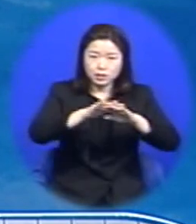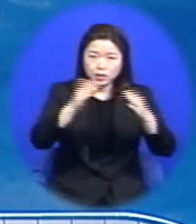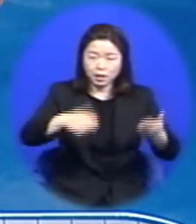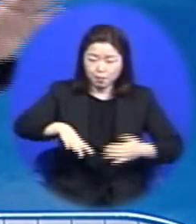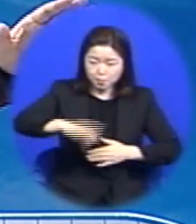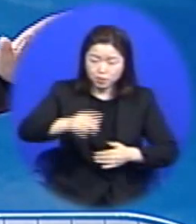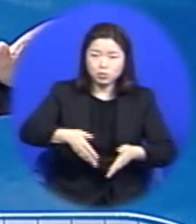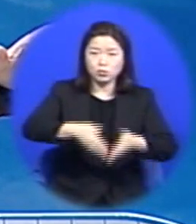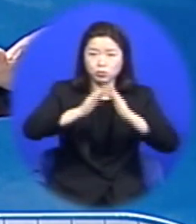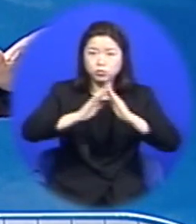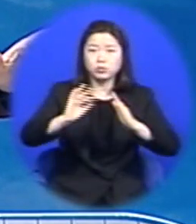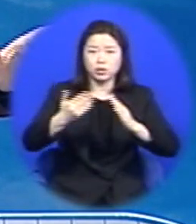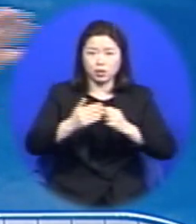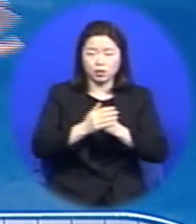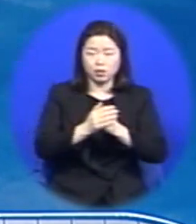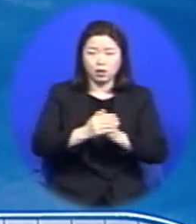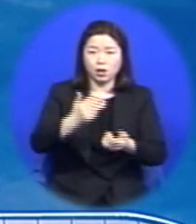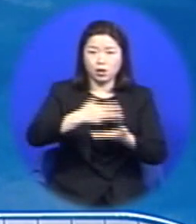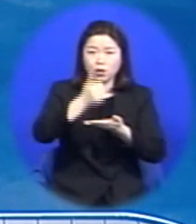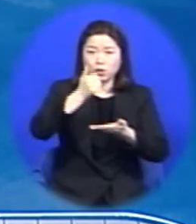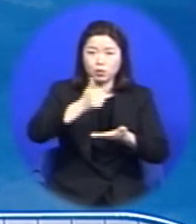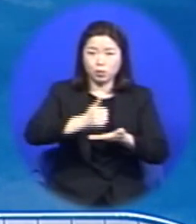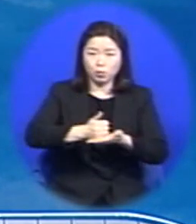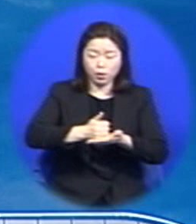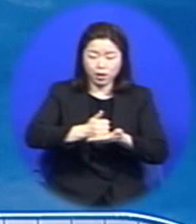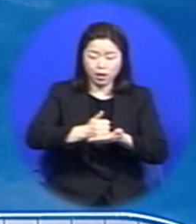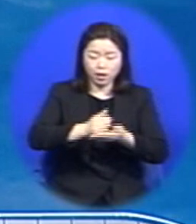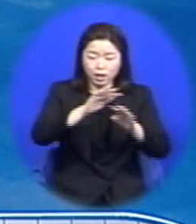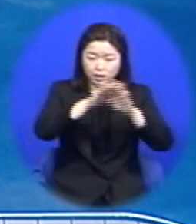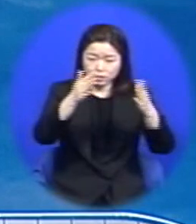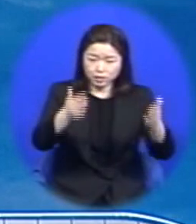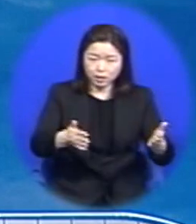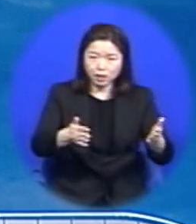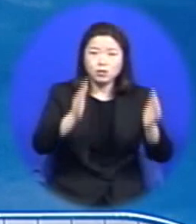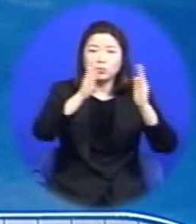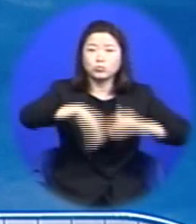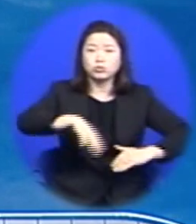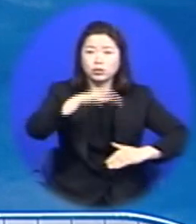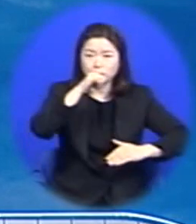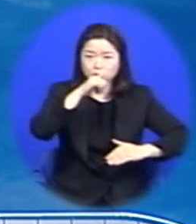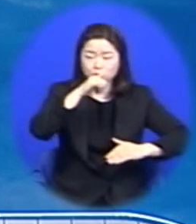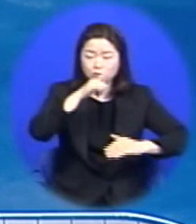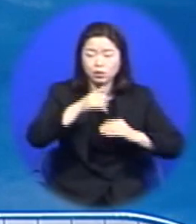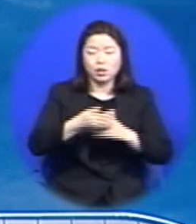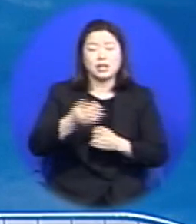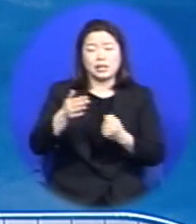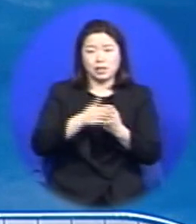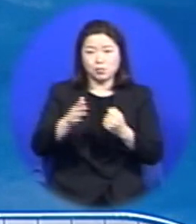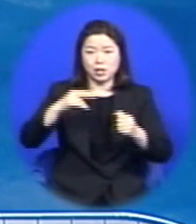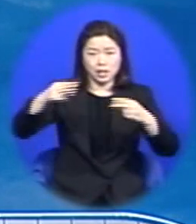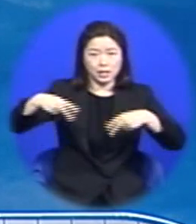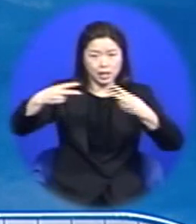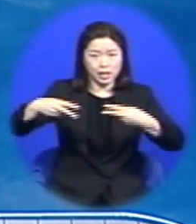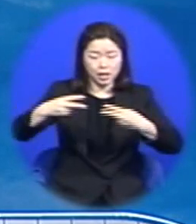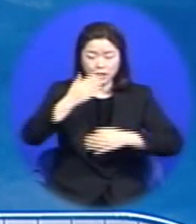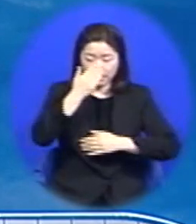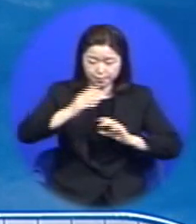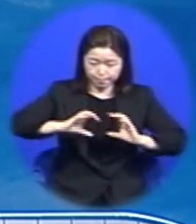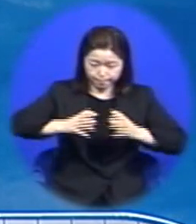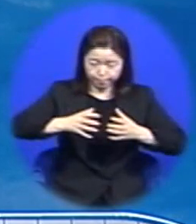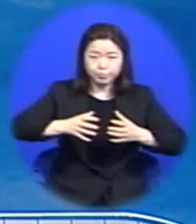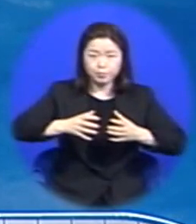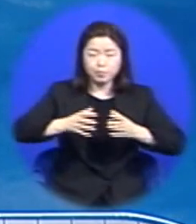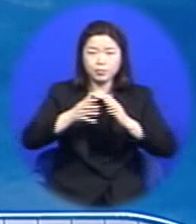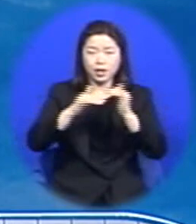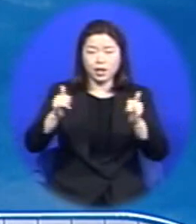여호와의 제단이 무너져 있었던 거예요. 하도 제사를 안 드리니까. 그래서 엘리야가 이스라엘의 열두 지파를